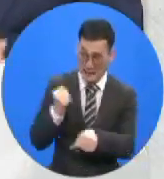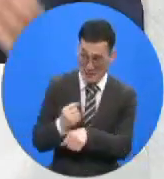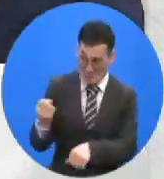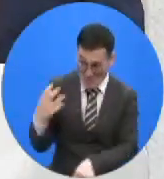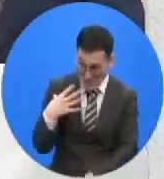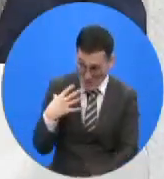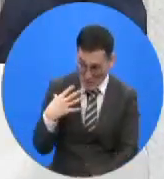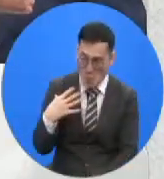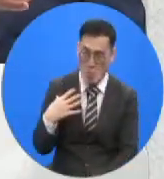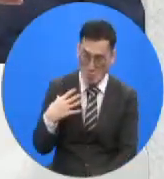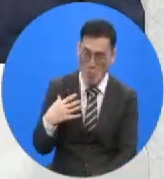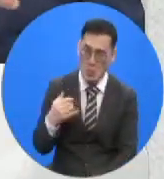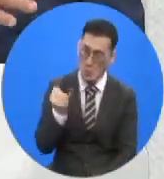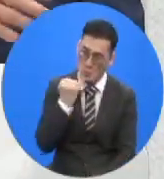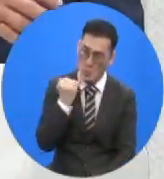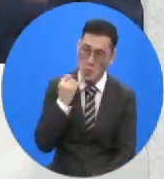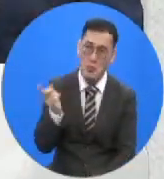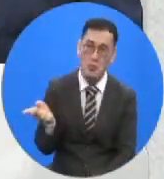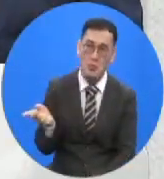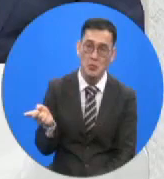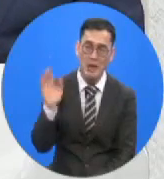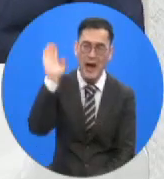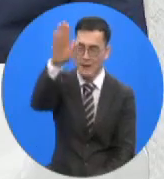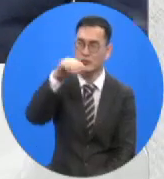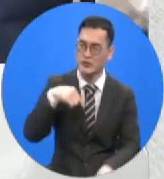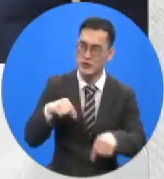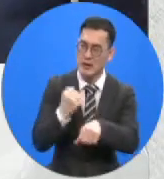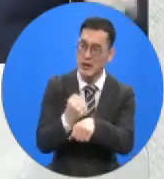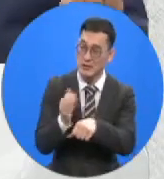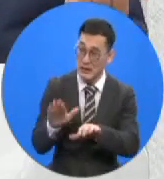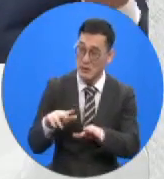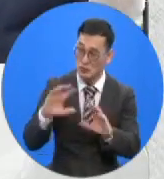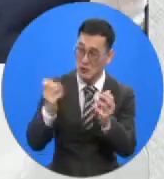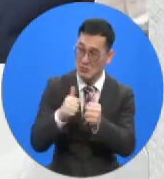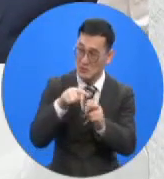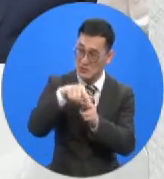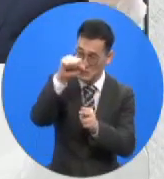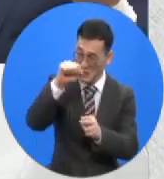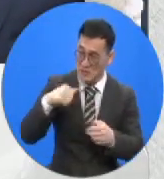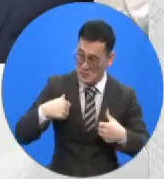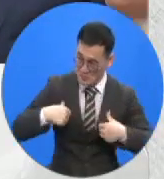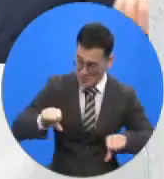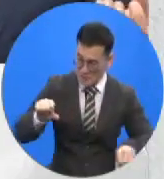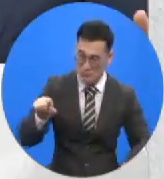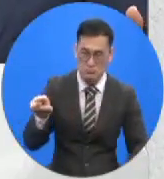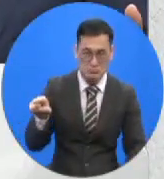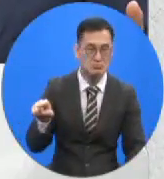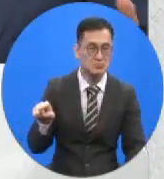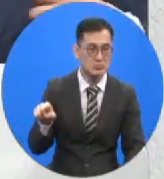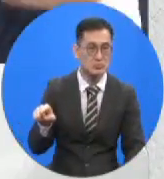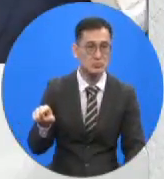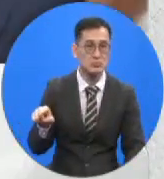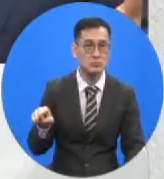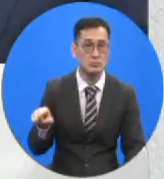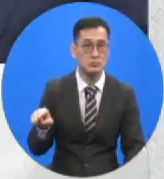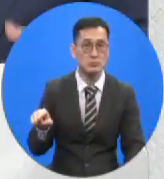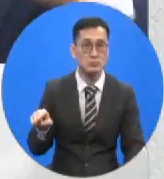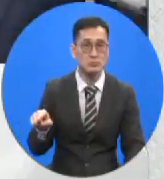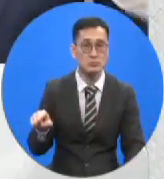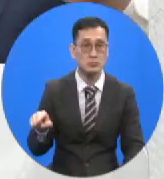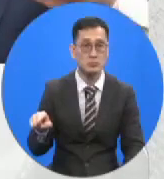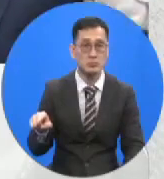뭐 중장기적으로 또 정치를 또 할 수는 있겠지. 근데 이번 4월 4.15 총선에 나온다고 하기